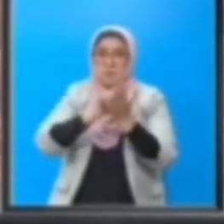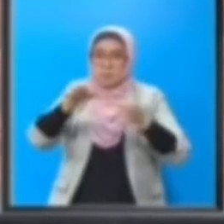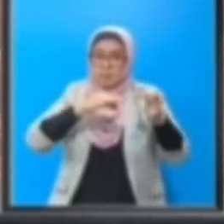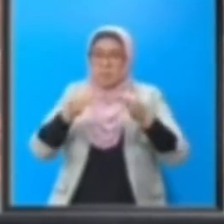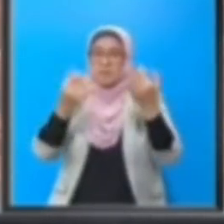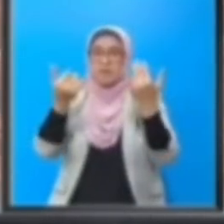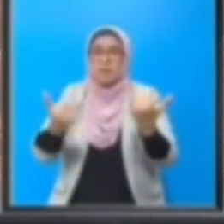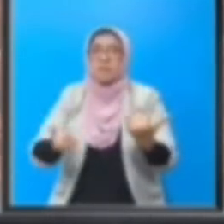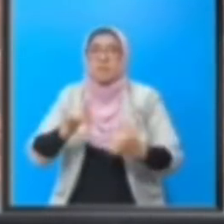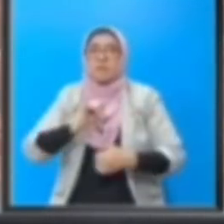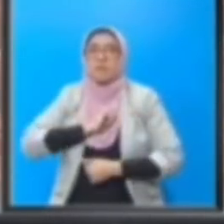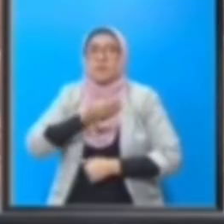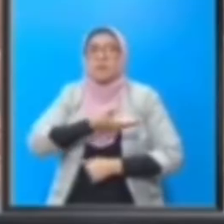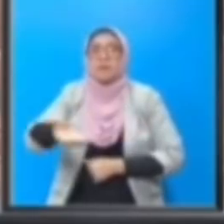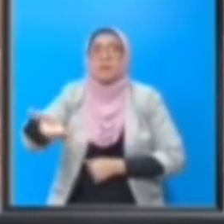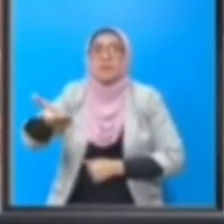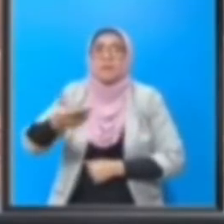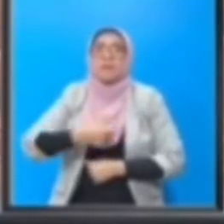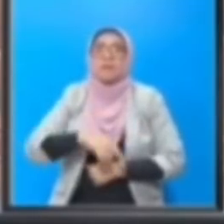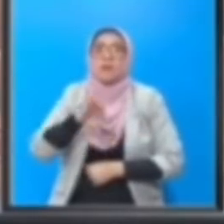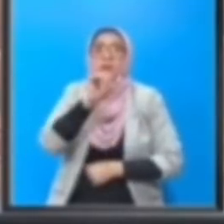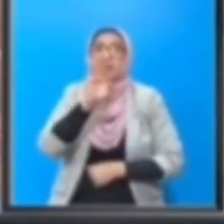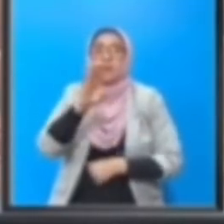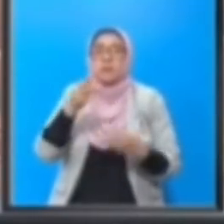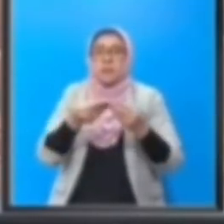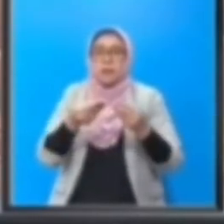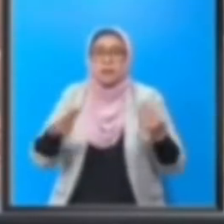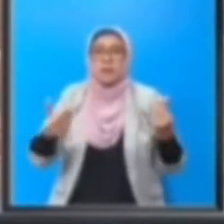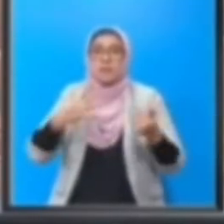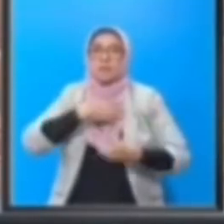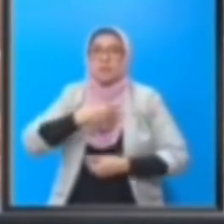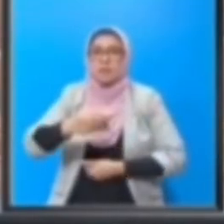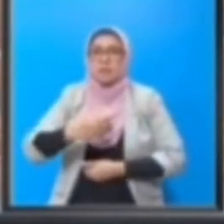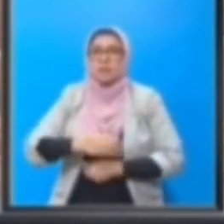Berhormat Pasir Putih.